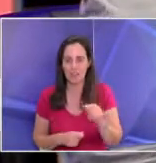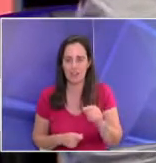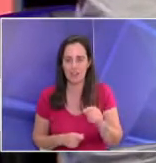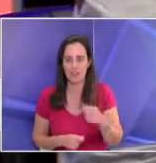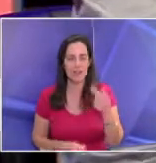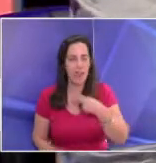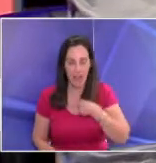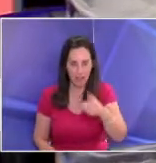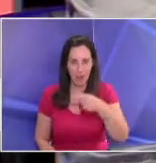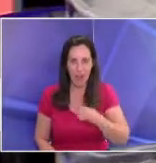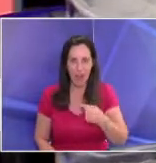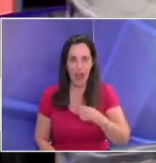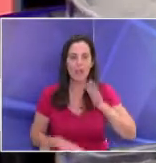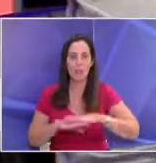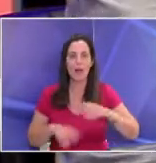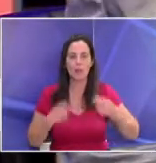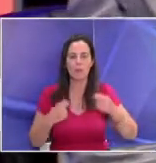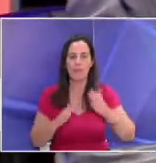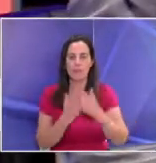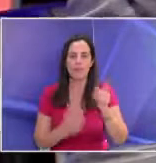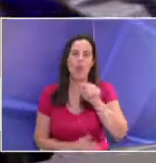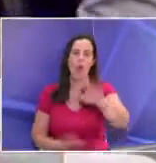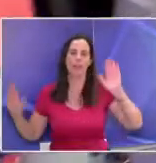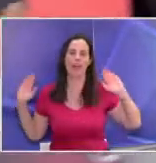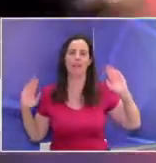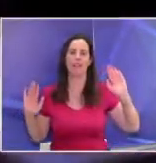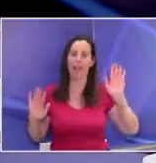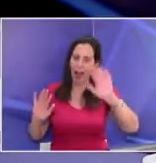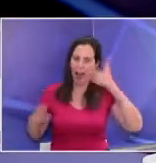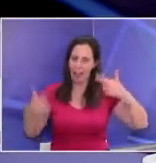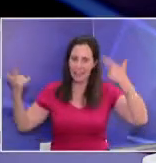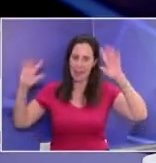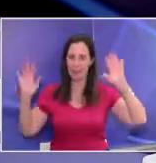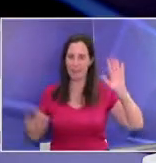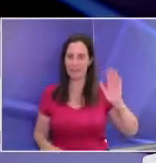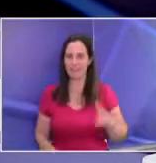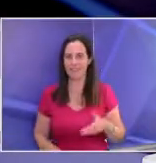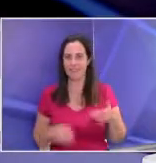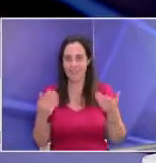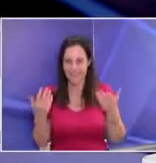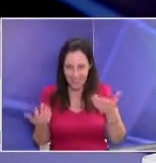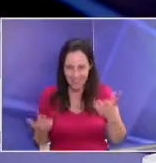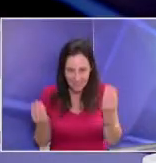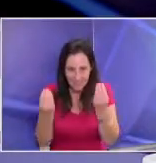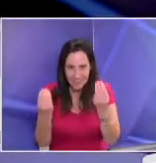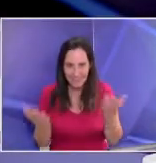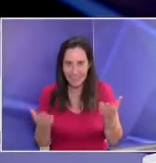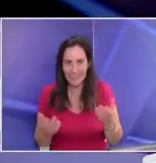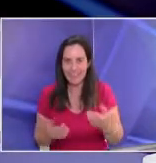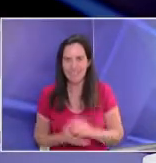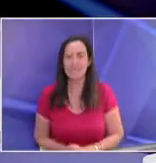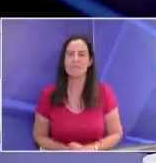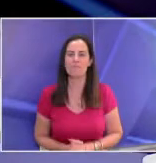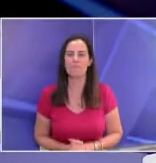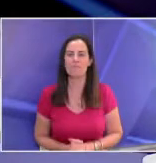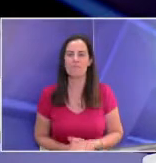מבין שנינו, אני המומחה לתרבות ולספרות ולא אתה. בוא, אל תתיימר. חכה. לא, אני אגיד לך למה. כל אחד יחלק את זה. כי אני עשיתי של אדם. לא,